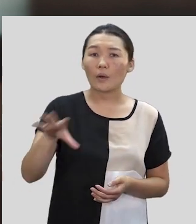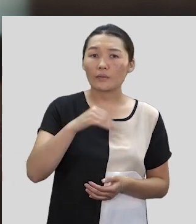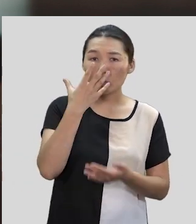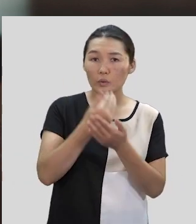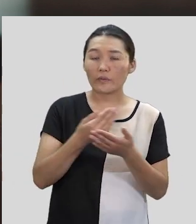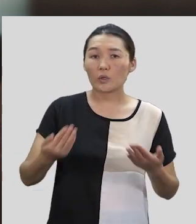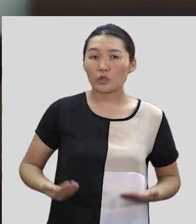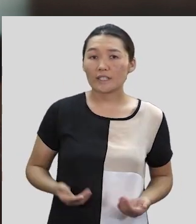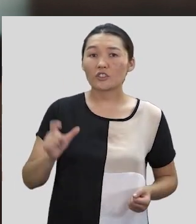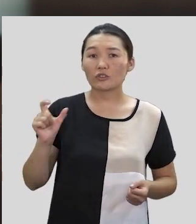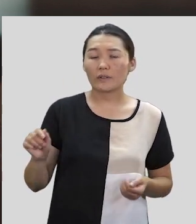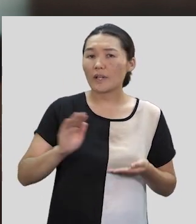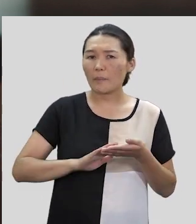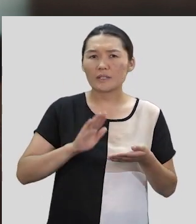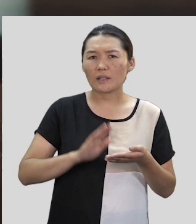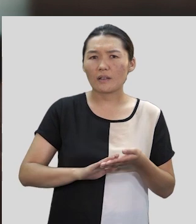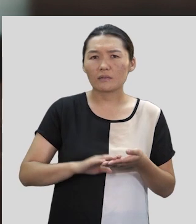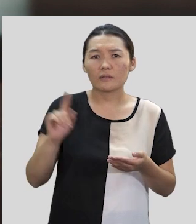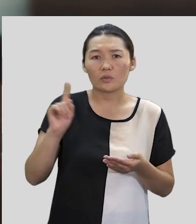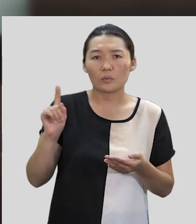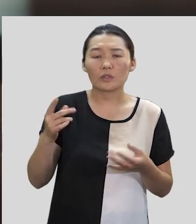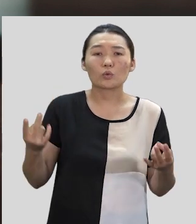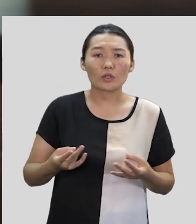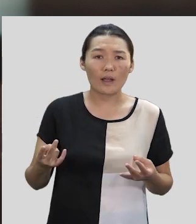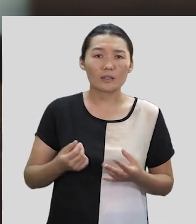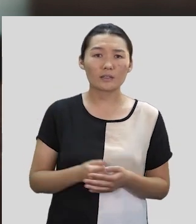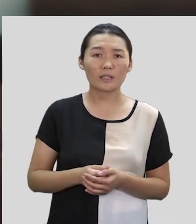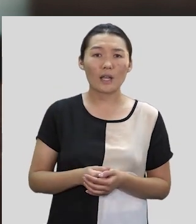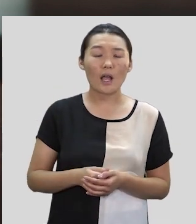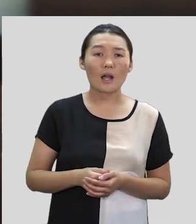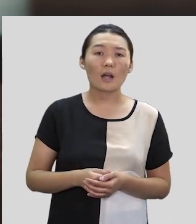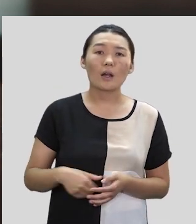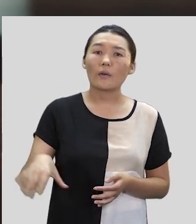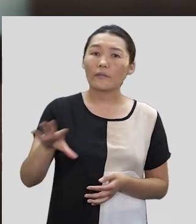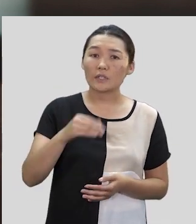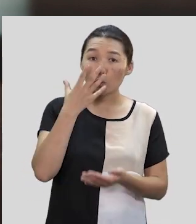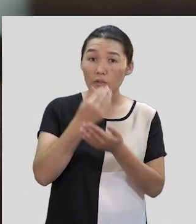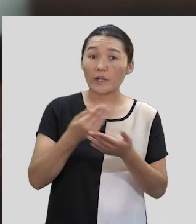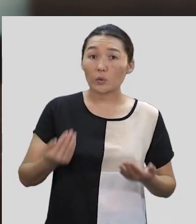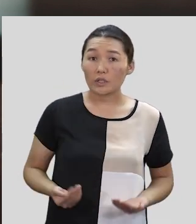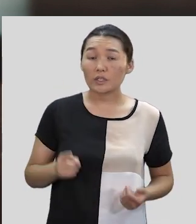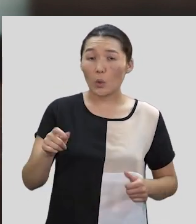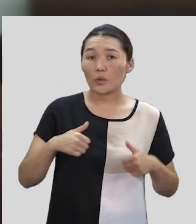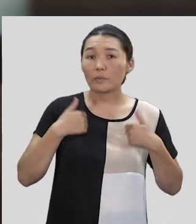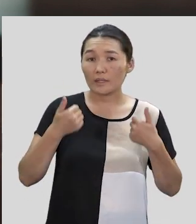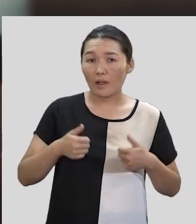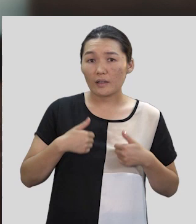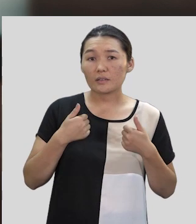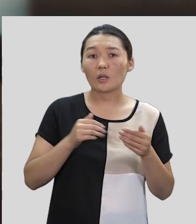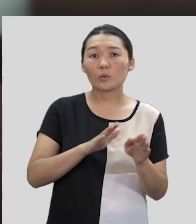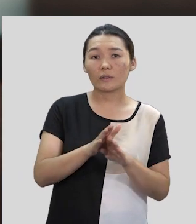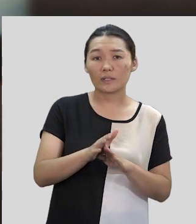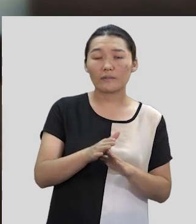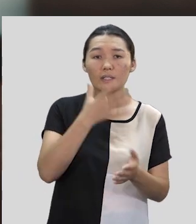жизнь человек постоянно в чем-то нуждается и всю свою жизнь он пытается удовлетворить свои